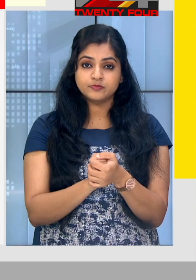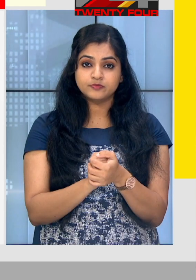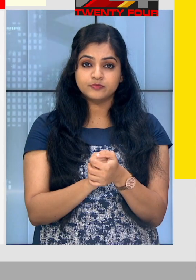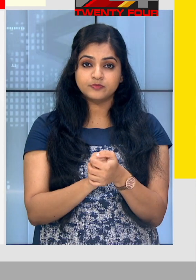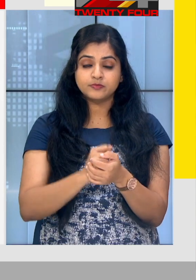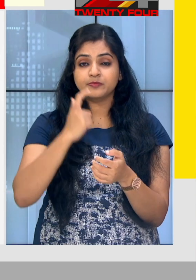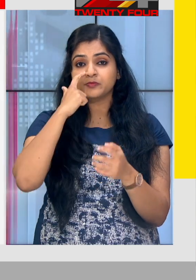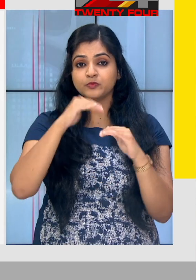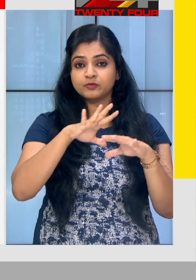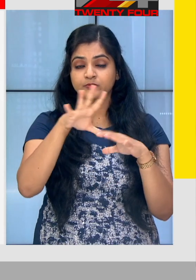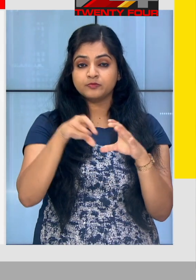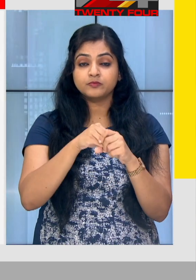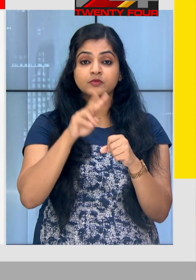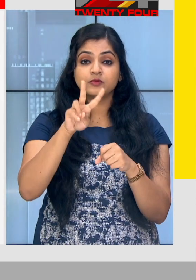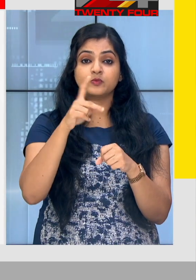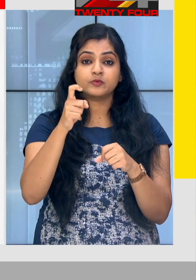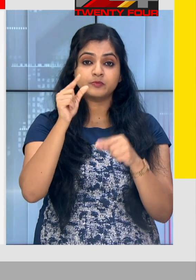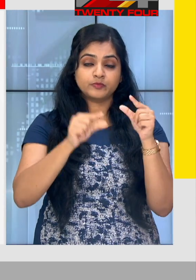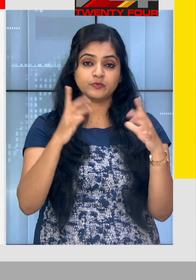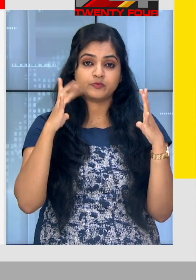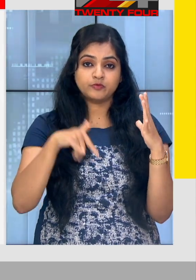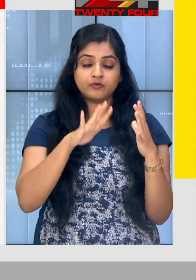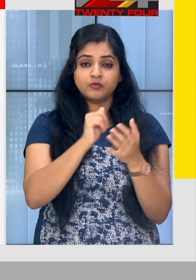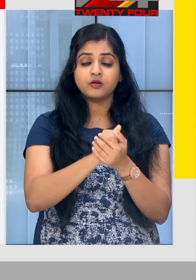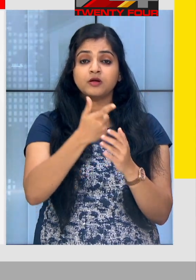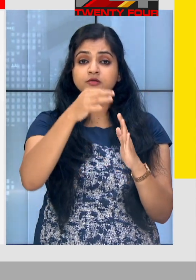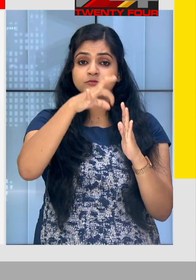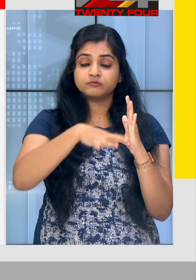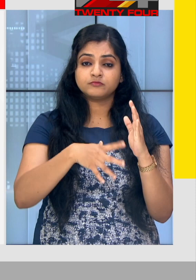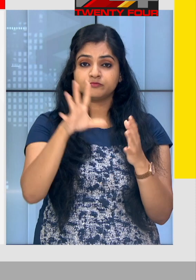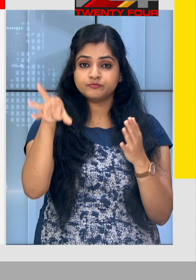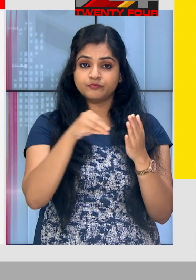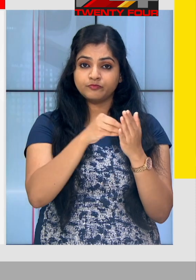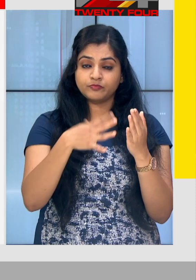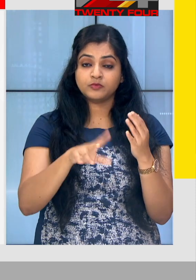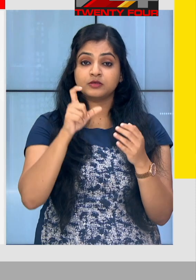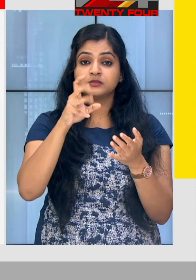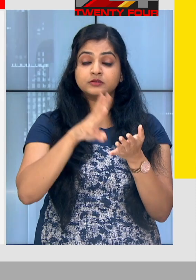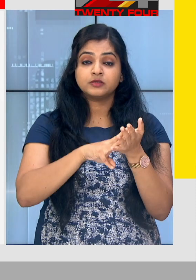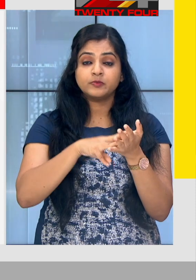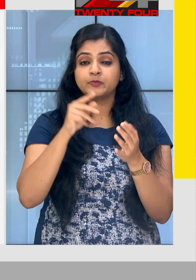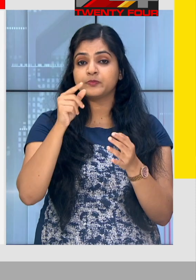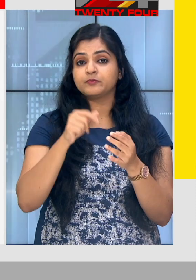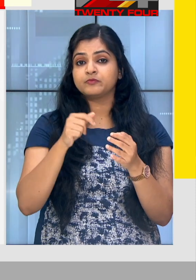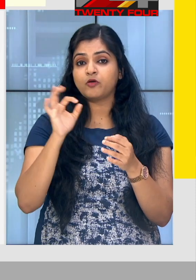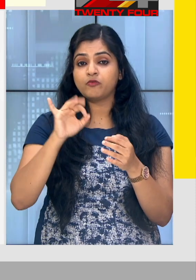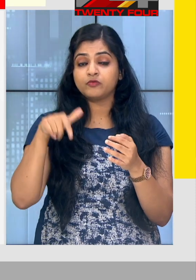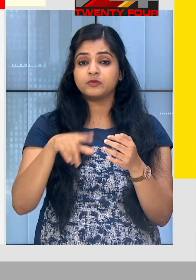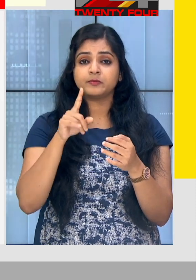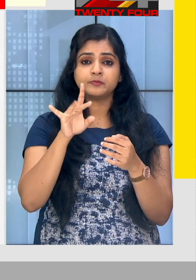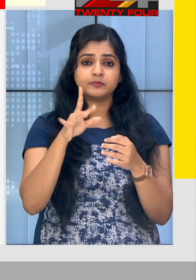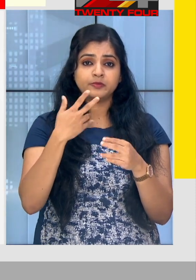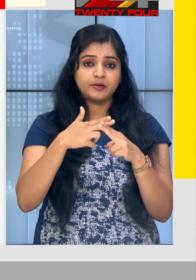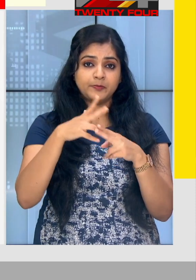അവിടെ സ്റ്റാൻഡിലാണ്. അപ്പോൾ ഞങ്ങൾ അതിൻ്റെ ഡീറ്റെയിൽസ് എല്ലാം കളക്ട് ചെയ്യാൻ തുടങ്ങി. അതിനിടയിൽ സി എമ്മിൻ്റെ ഓഫീസിൽ 15 പേരുടെ ലിസ്റ്റ് വന്നു, മറ്റു പല അതെല്ലാം